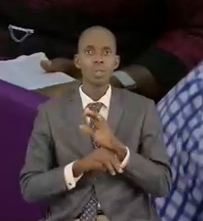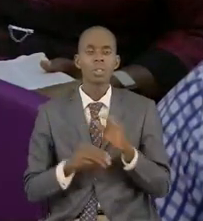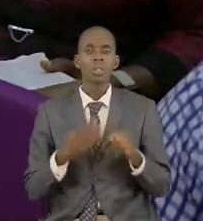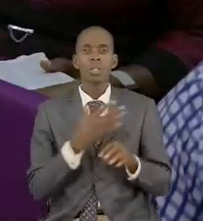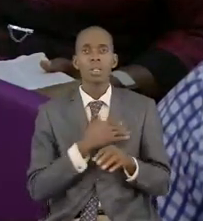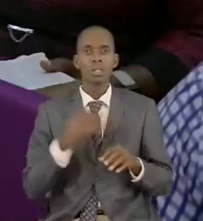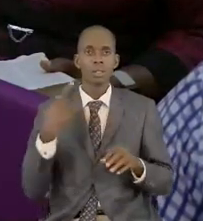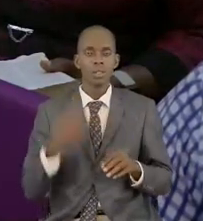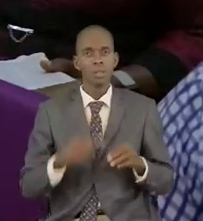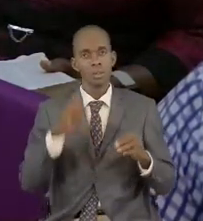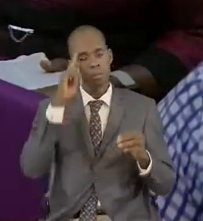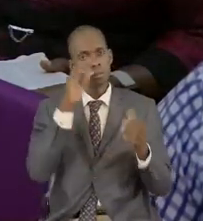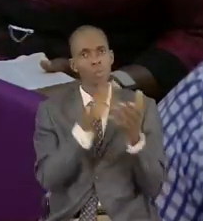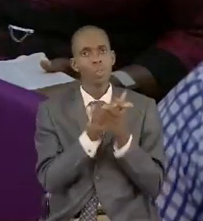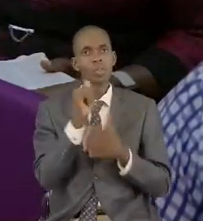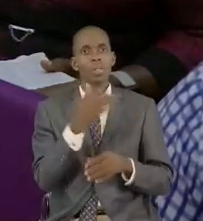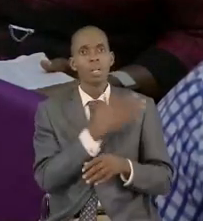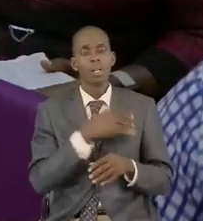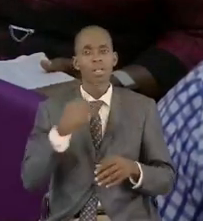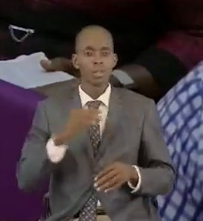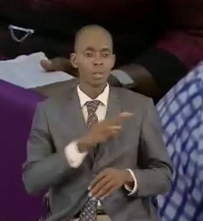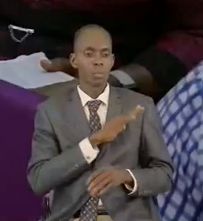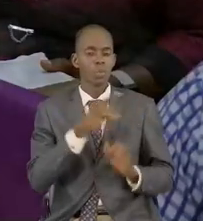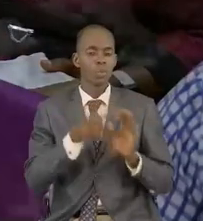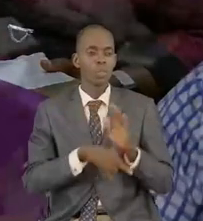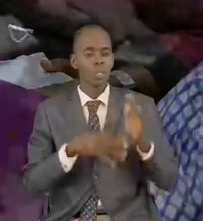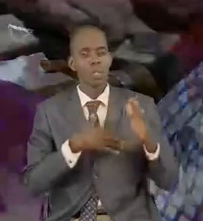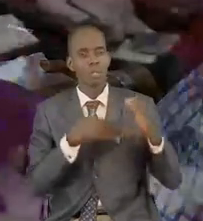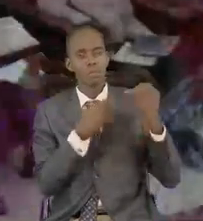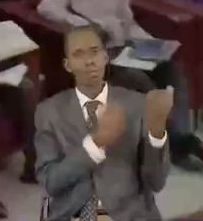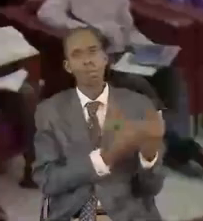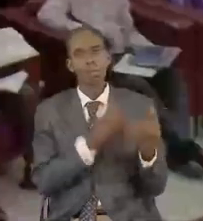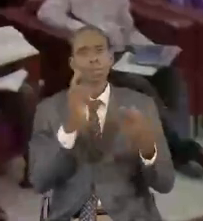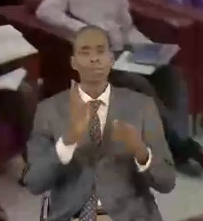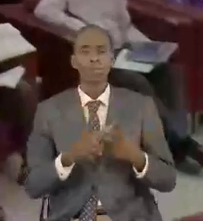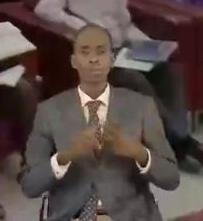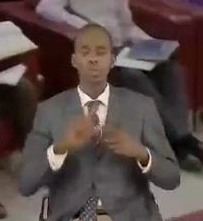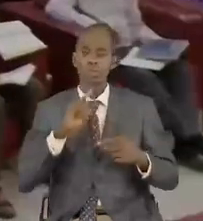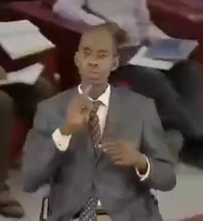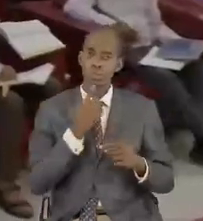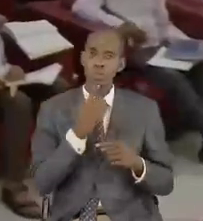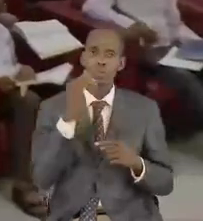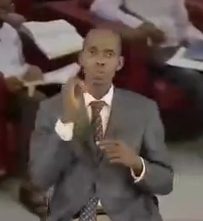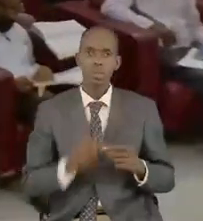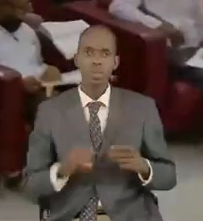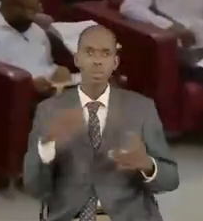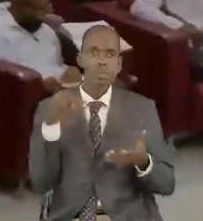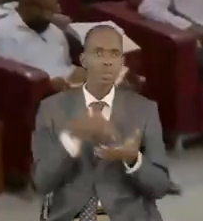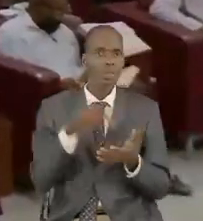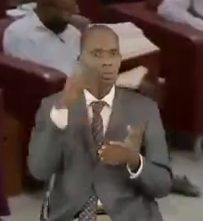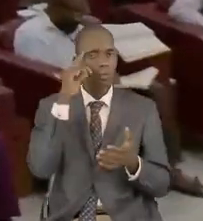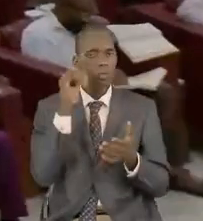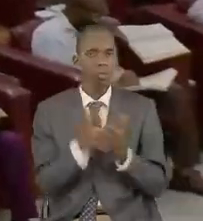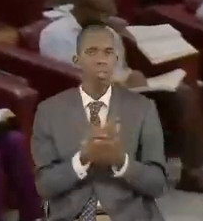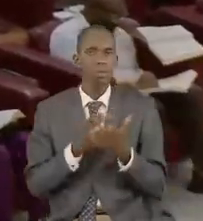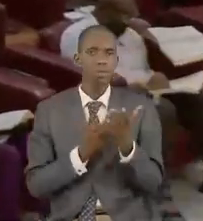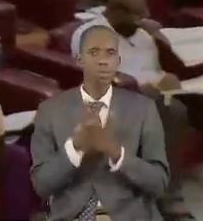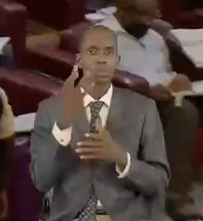et la consécration et le courage pour combattre pour cette vérité de